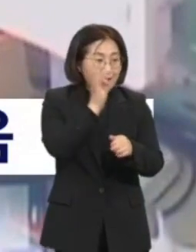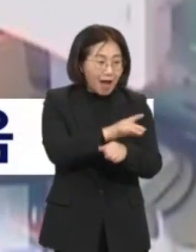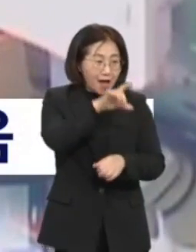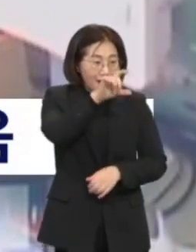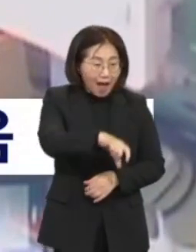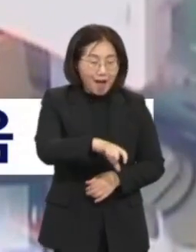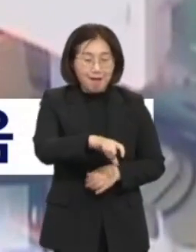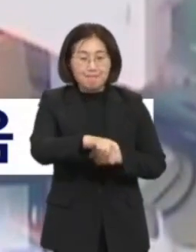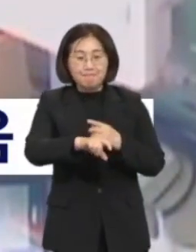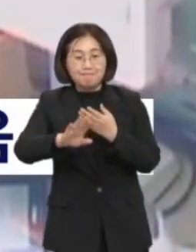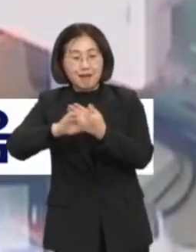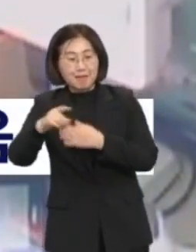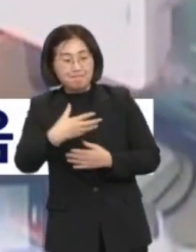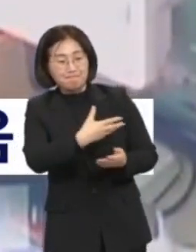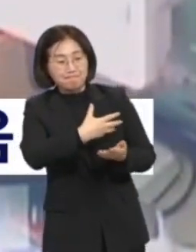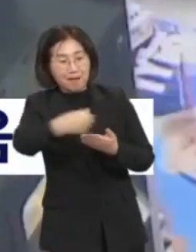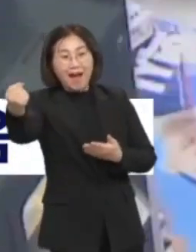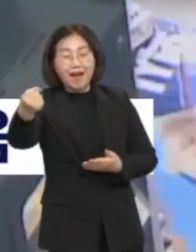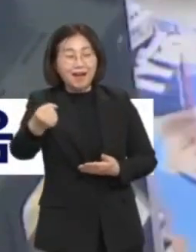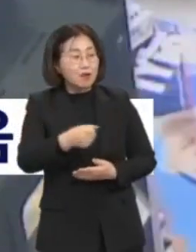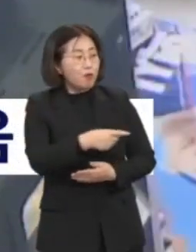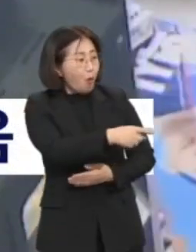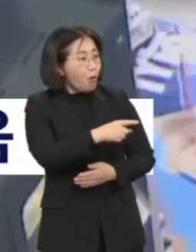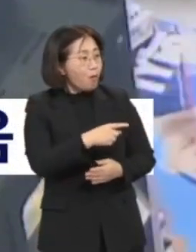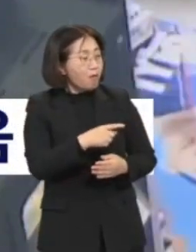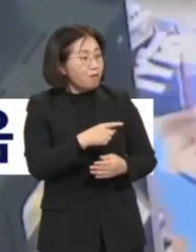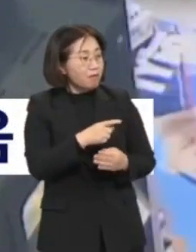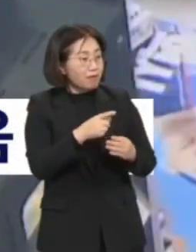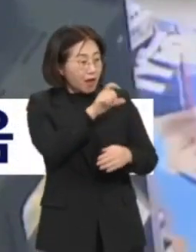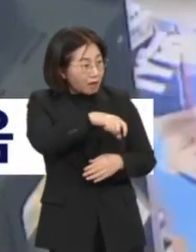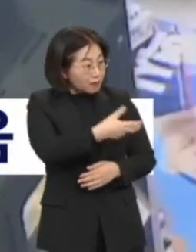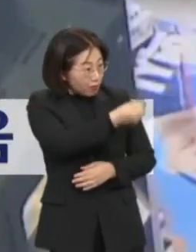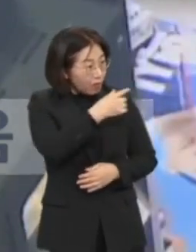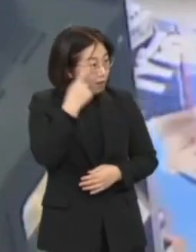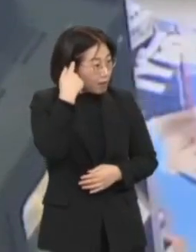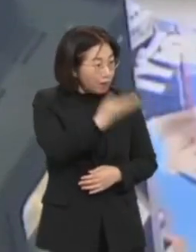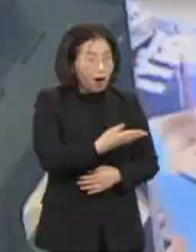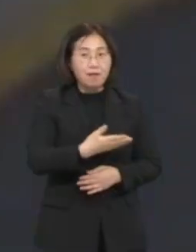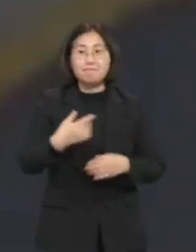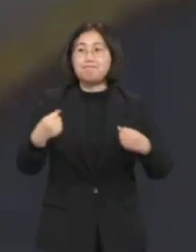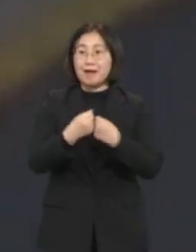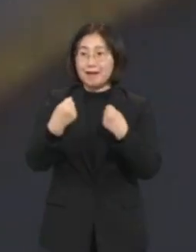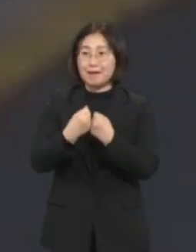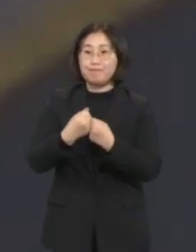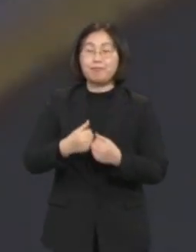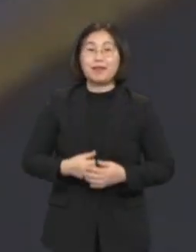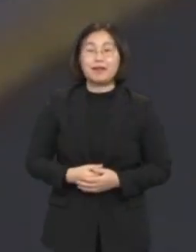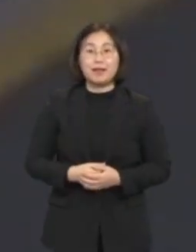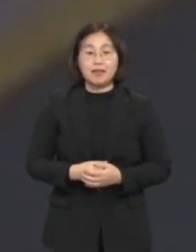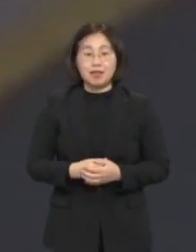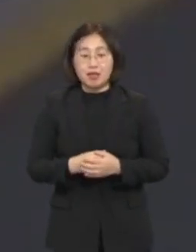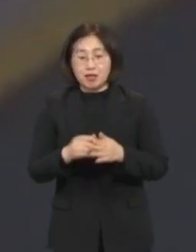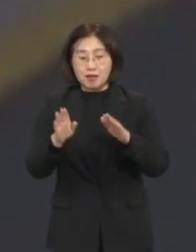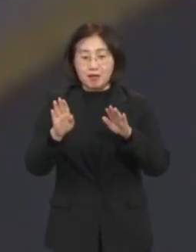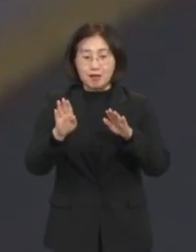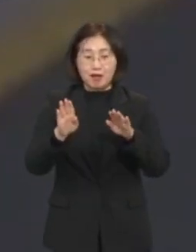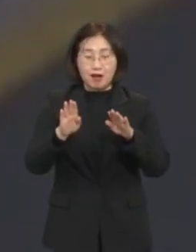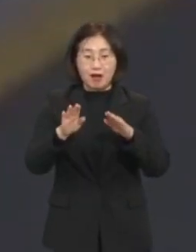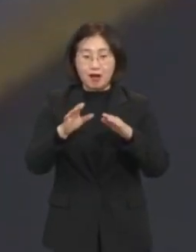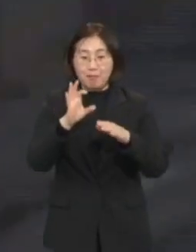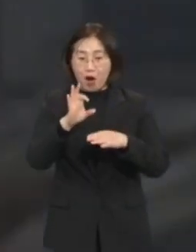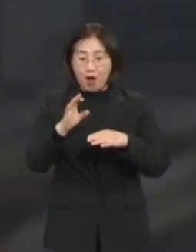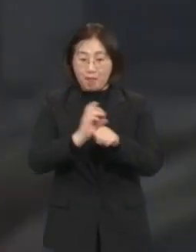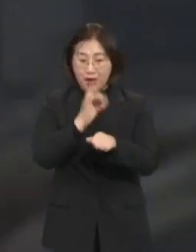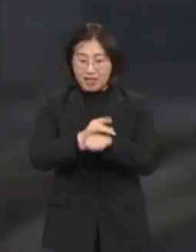카드를 낚아챈 뒤 본인 카드인지 묻자 벼랑간 몸싸움이 시작됩니다. 편의점 문밖까지 이어진 격렬한